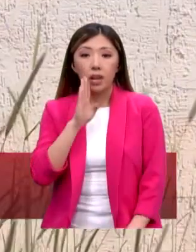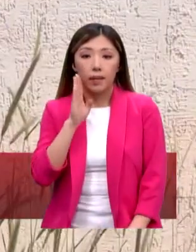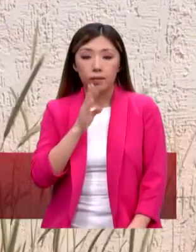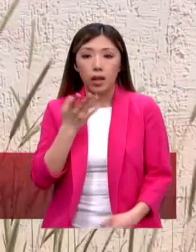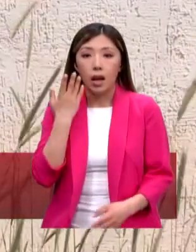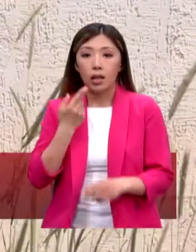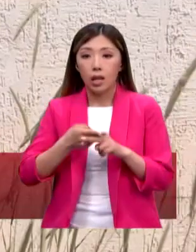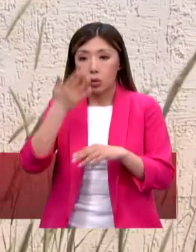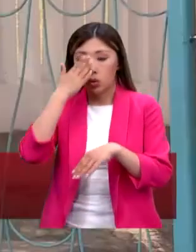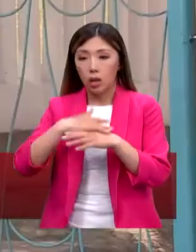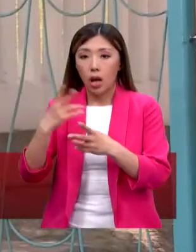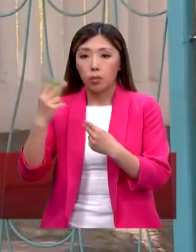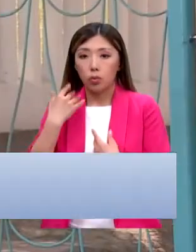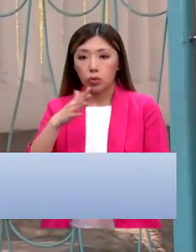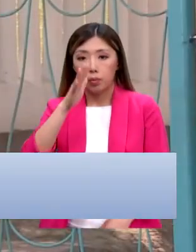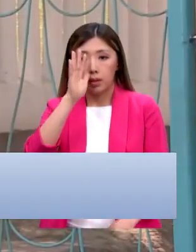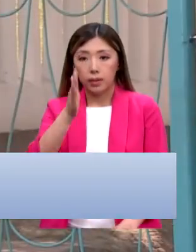власти обещают уже 5 лет.